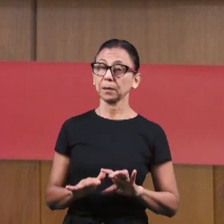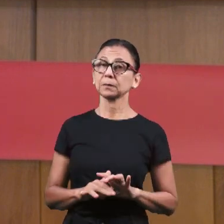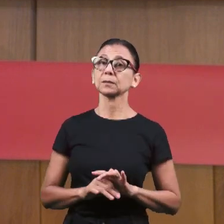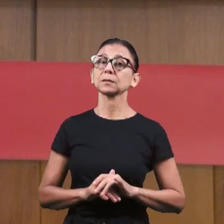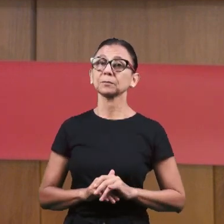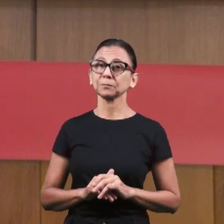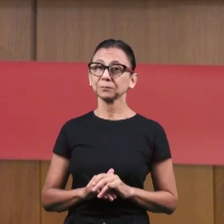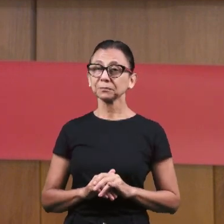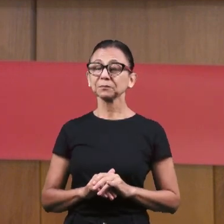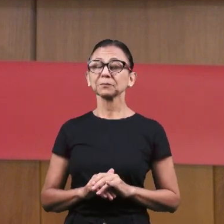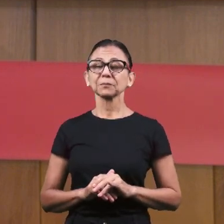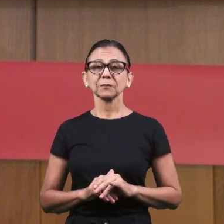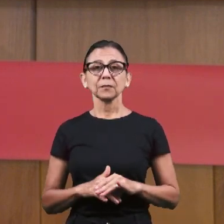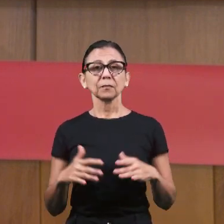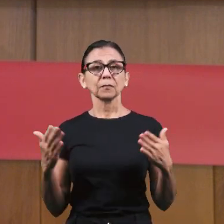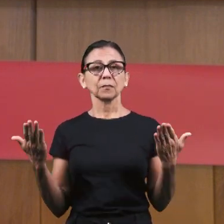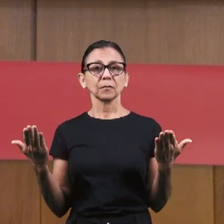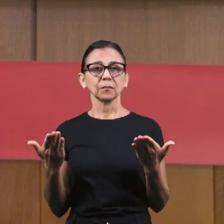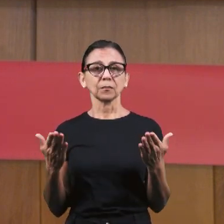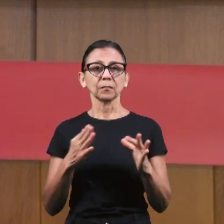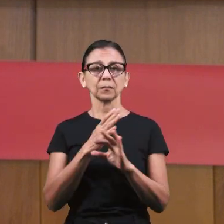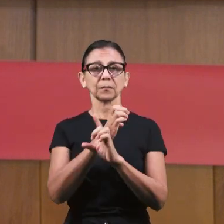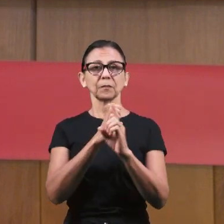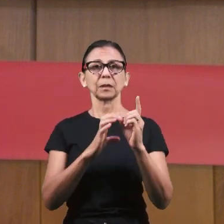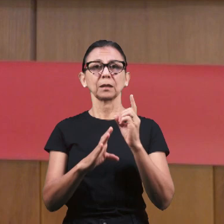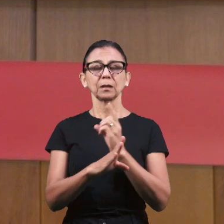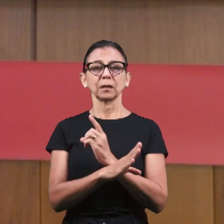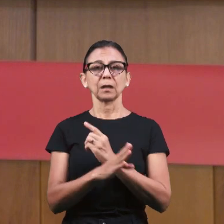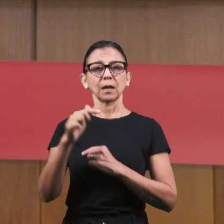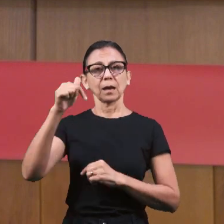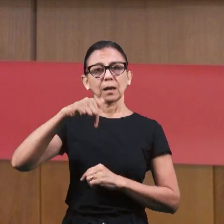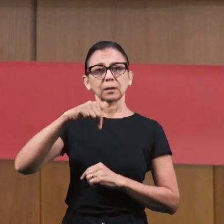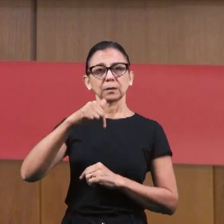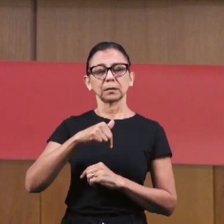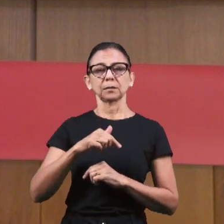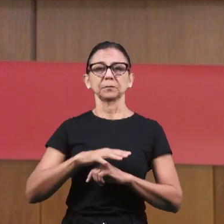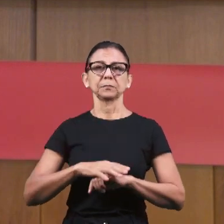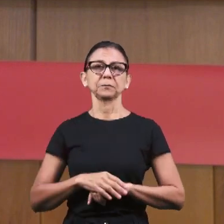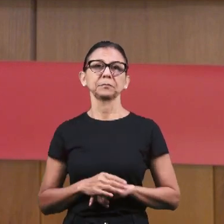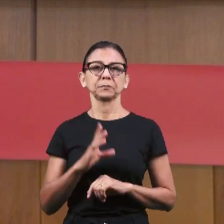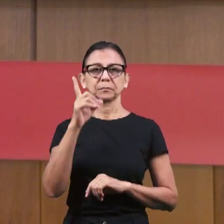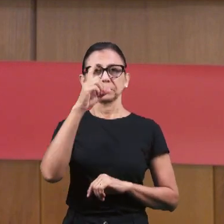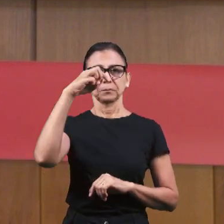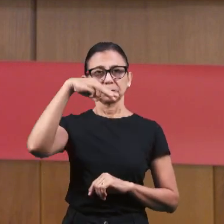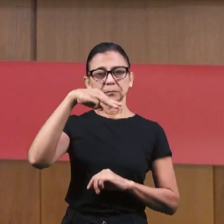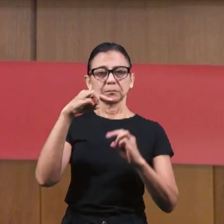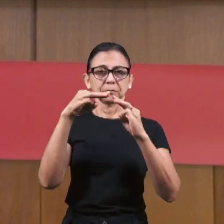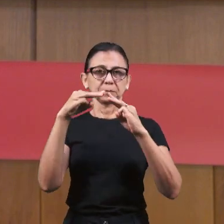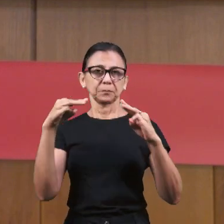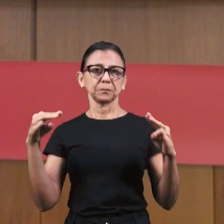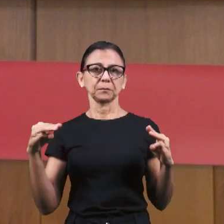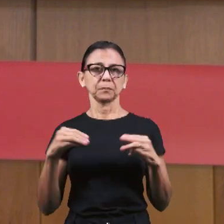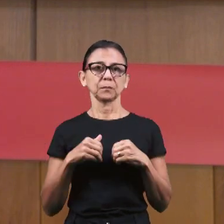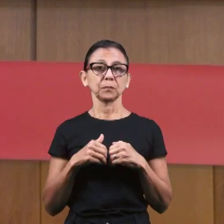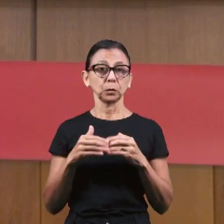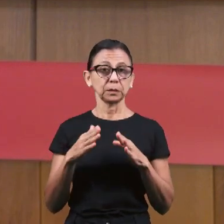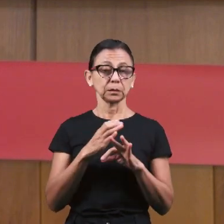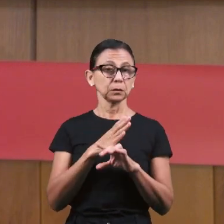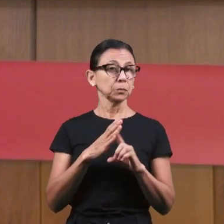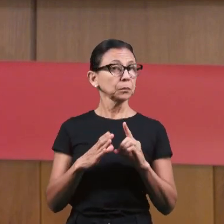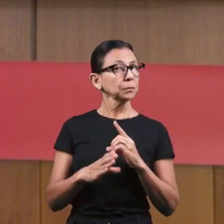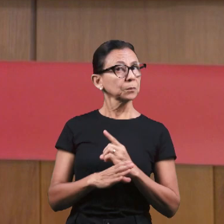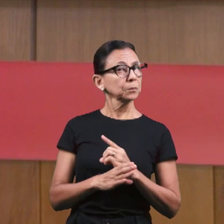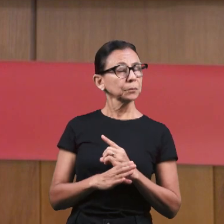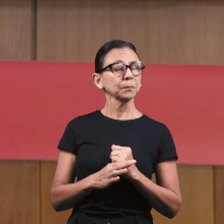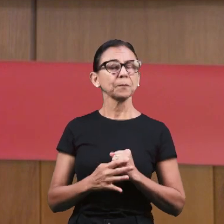autres idiomes. C'était une bénédiction pour nous. Maintenant, nous faisons l'école biblique dominicale à partir de Manaïm maintenant. Nous allons commencer